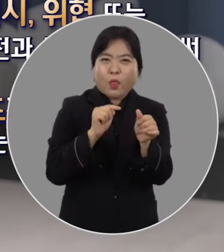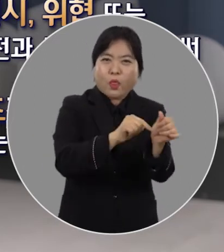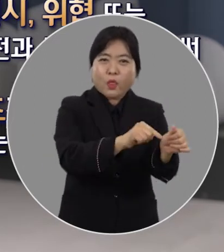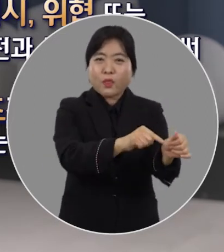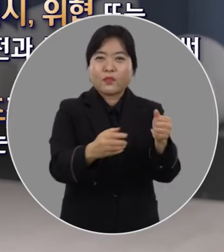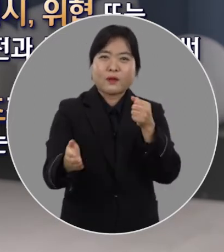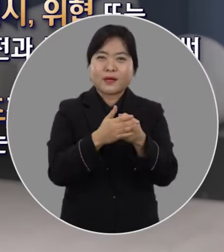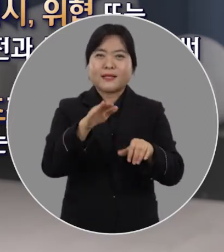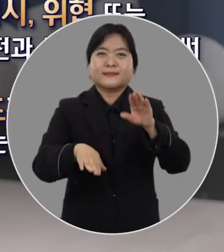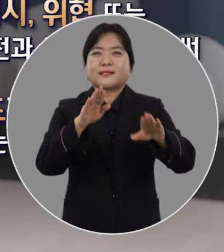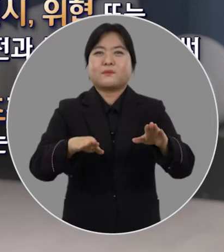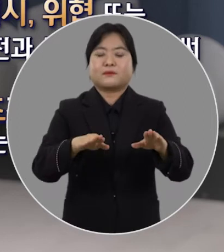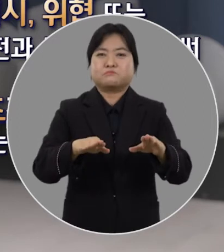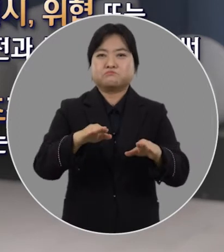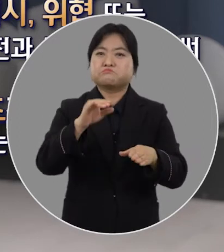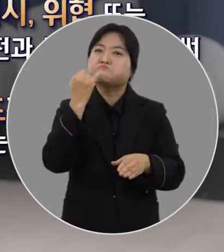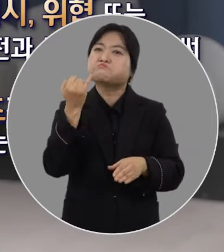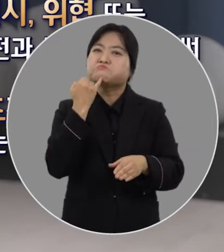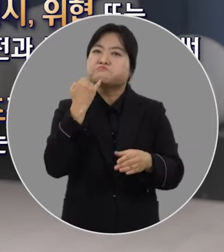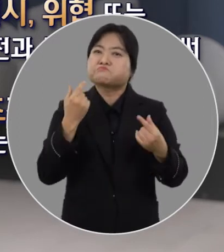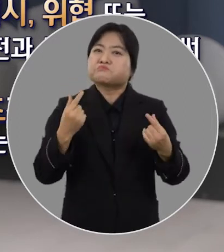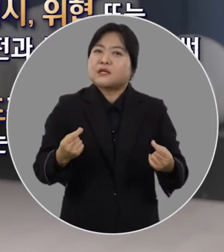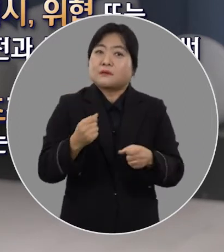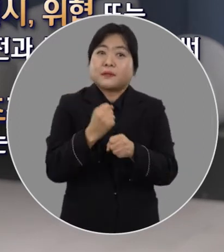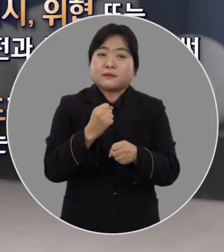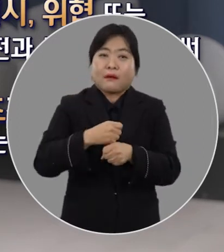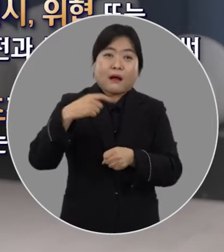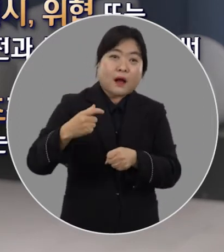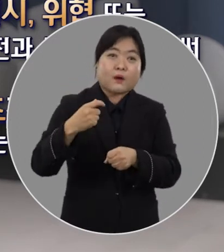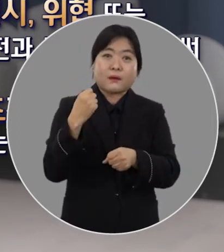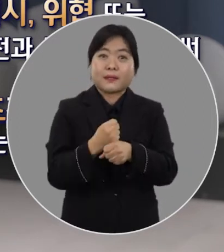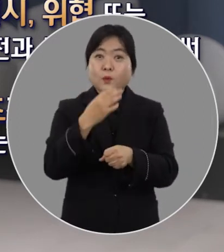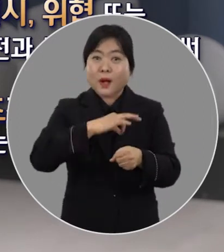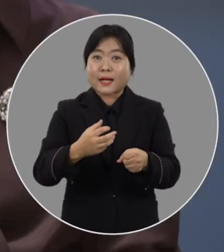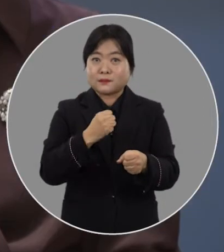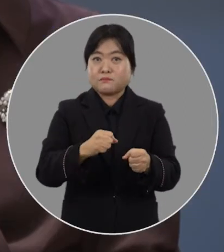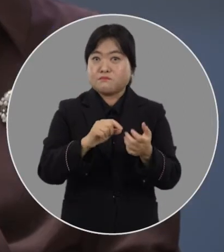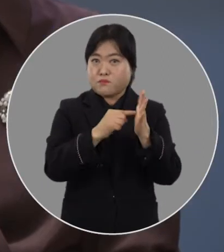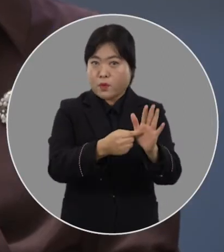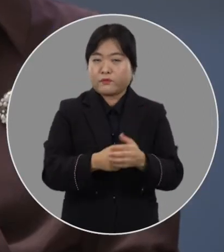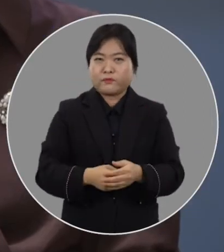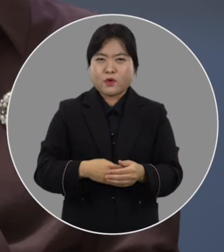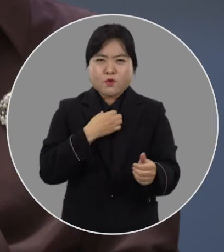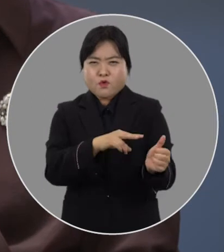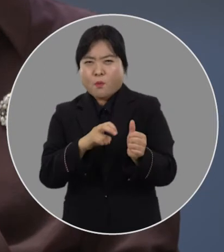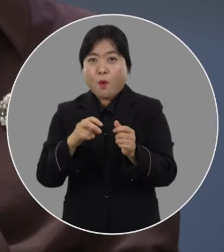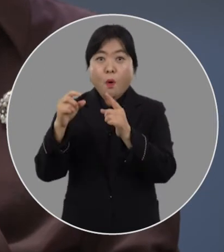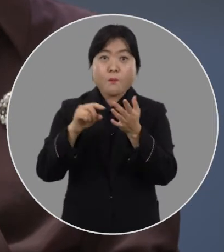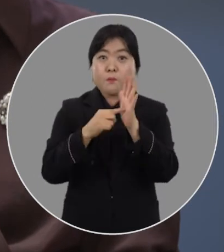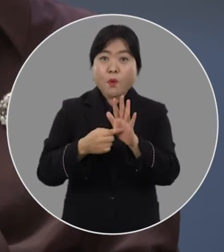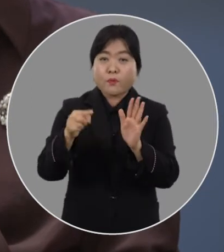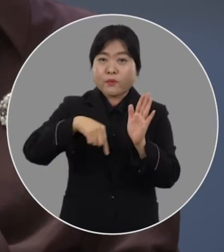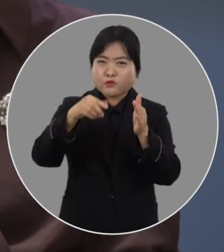함으로써 차별을 정당화, 조장, 강화하는 효과를 갖는 표현. 혐오 표현에서 주목하는